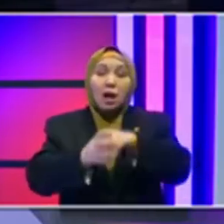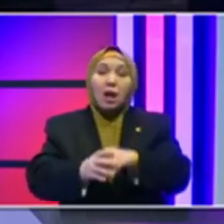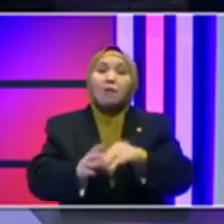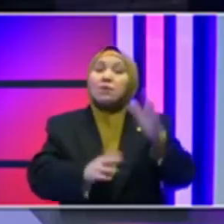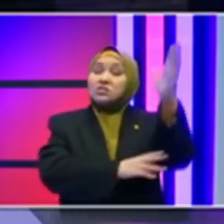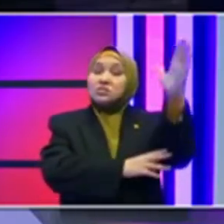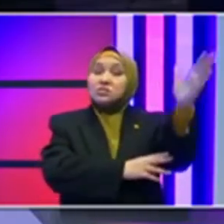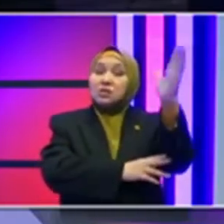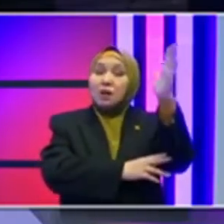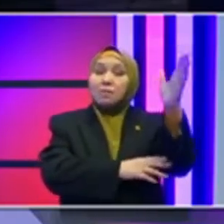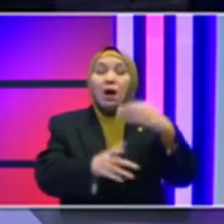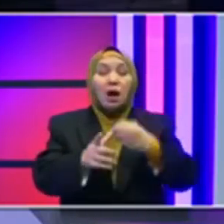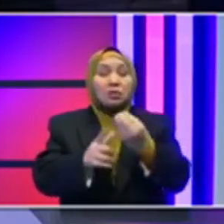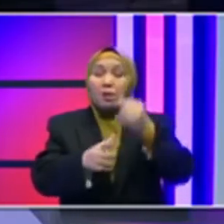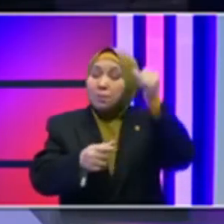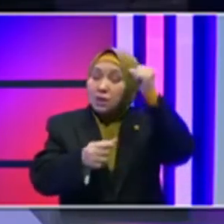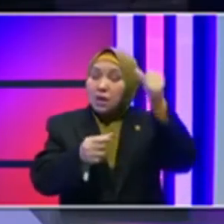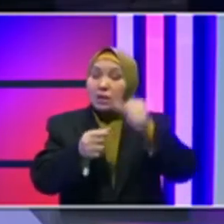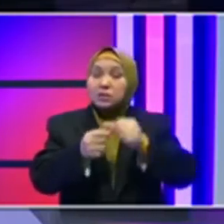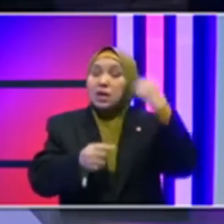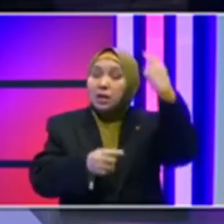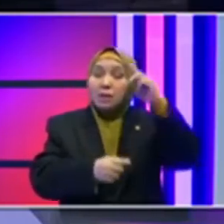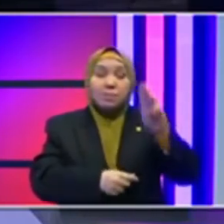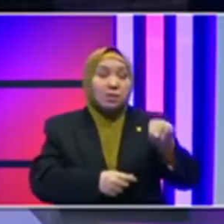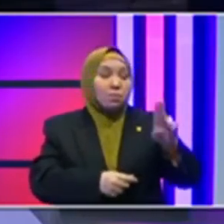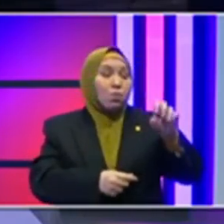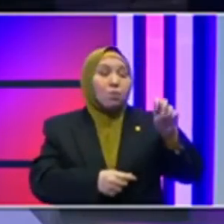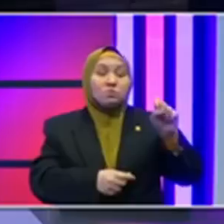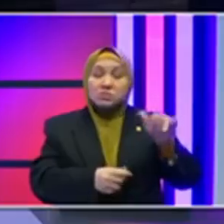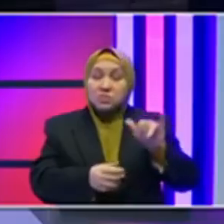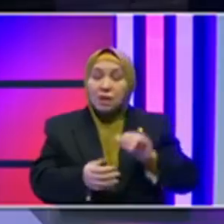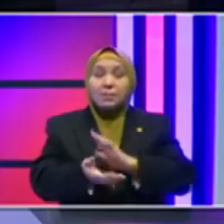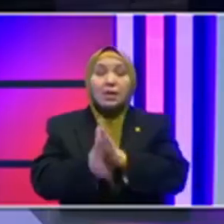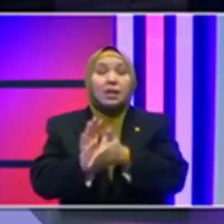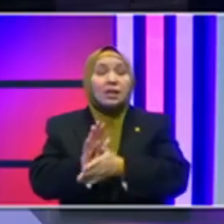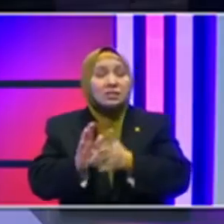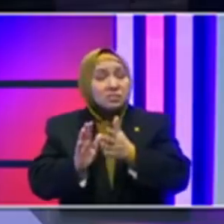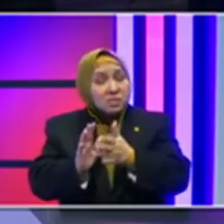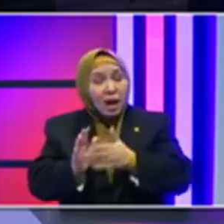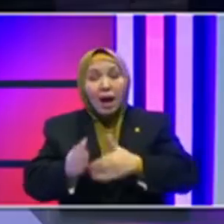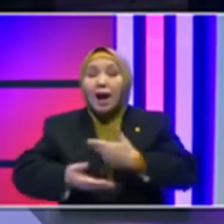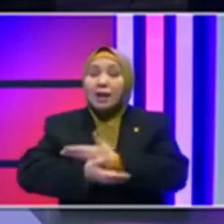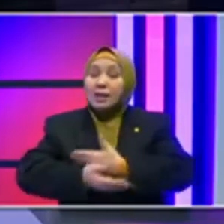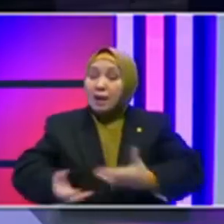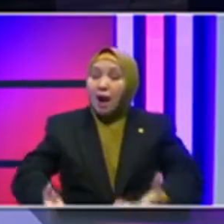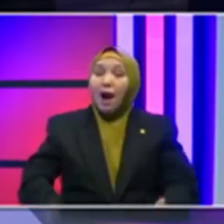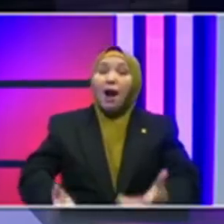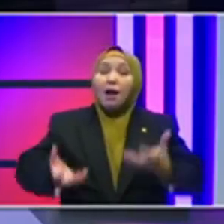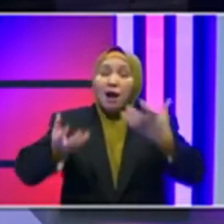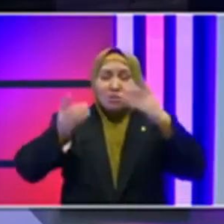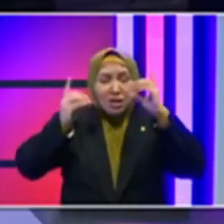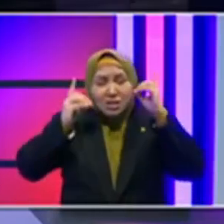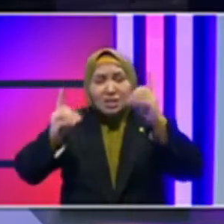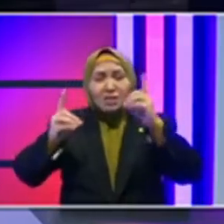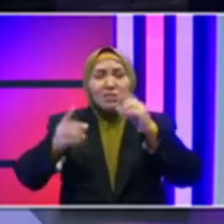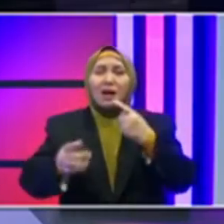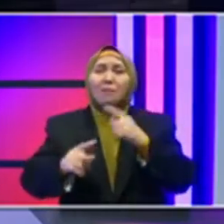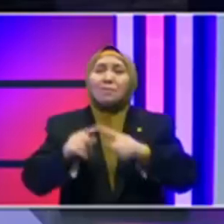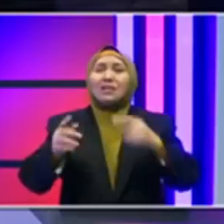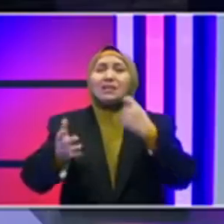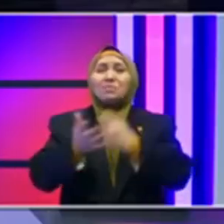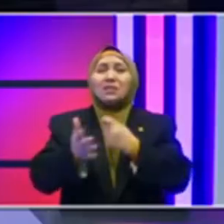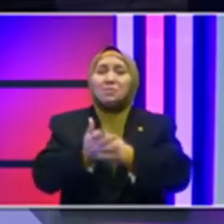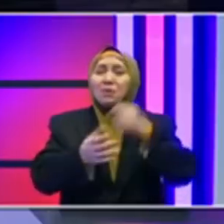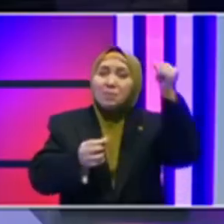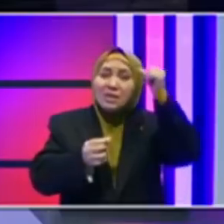ceramah ya ataupun peringatan nabi nabi Musa bila ee anak angkat ya bekas anak angkat telah dididik tapi tiba-tiba mengingatkan